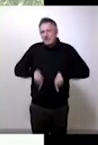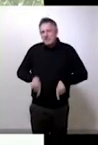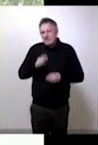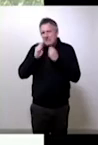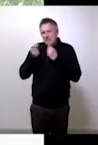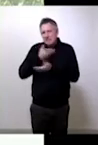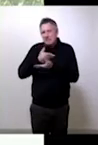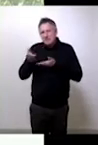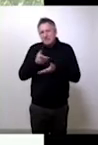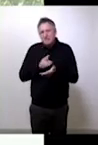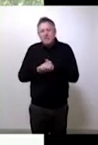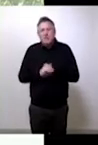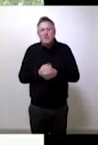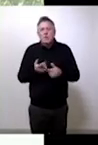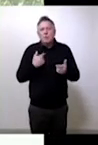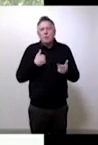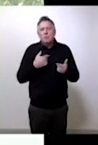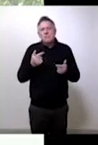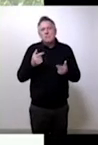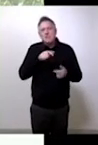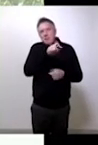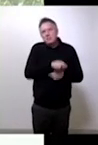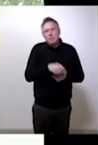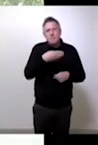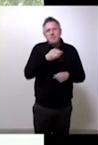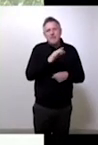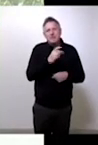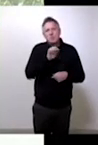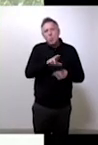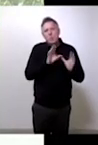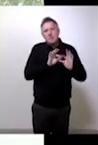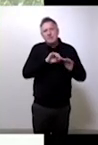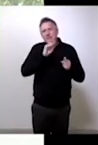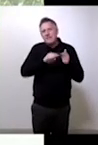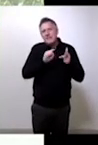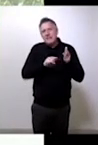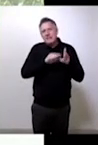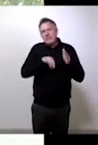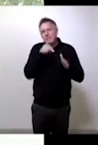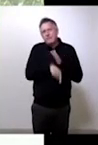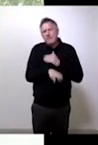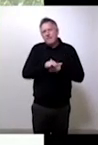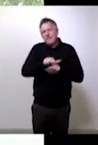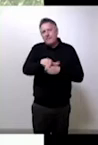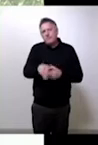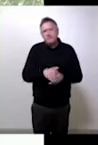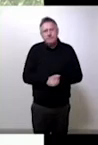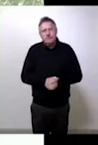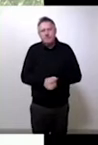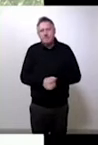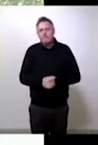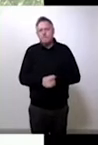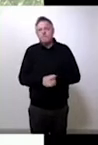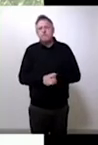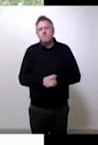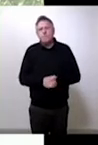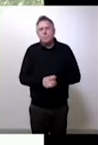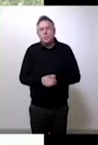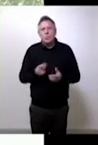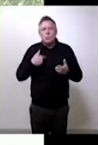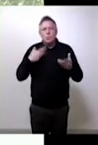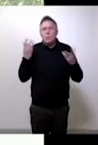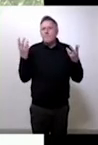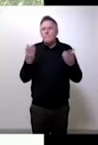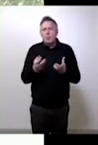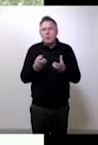mais pareil, je laisserai Mathieu le détailler tout à l'heure. On a aussi la volonté d'encadrer et